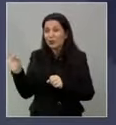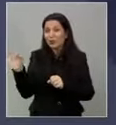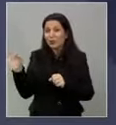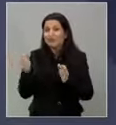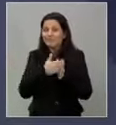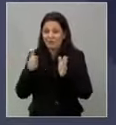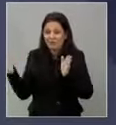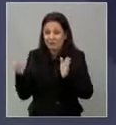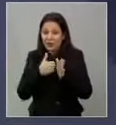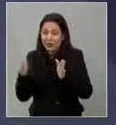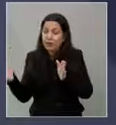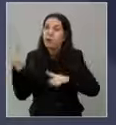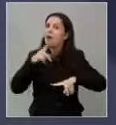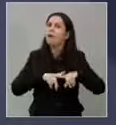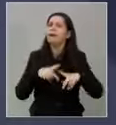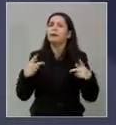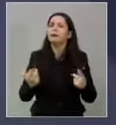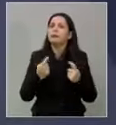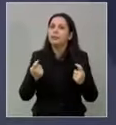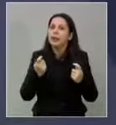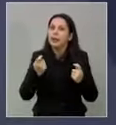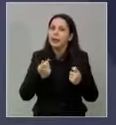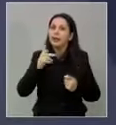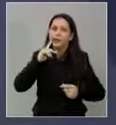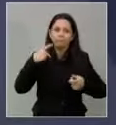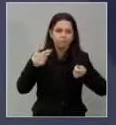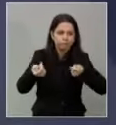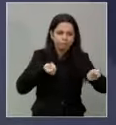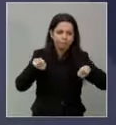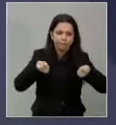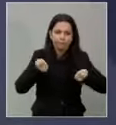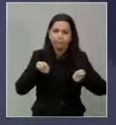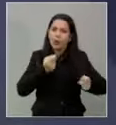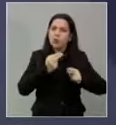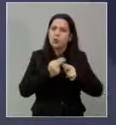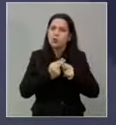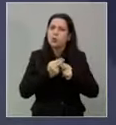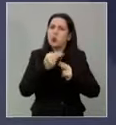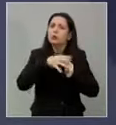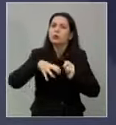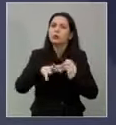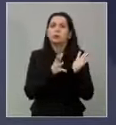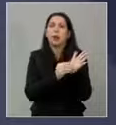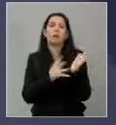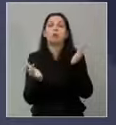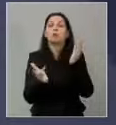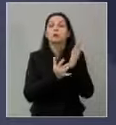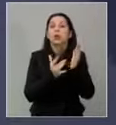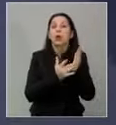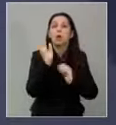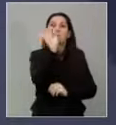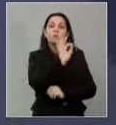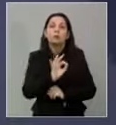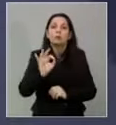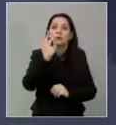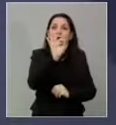επιτάχυνε δομικές μεταρρυθμίσεις σε σημαντικούς τομείς, όπως ο ψηφιακός μετασχηματισμός, που μπορεί να αποτελέσει